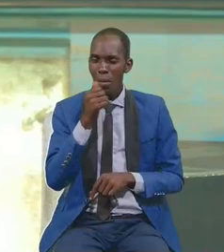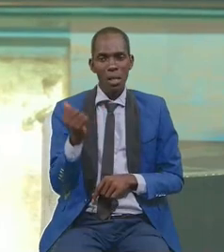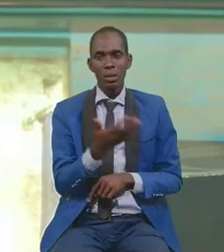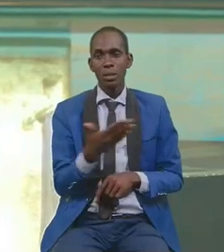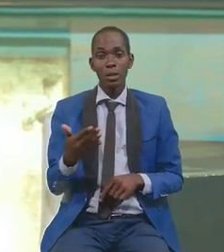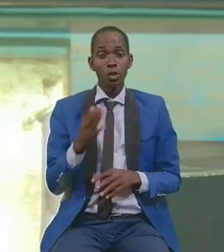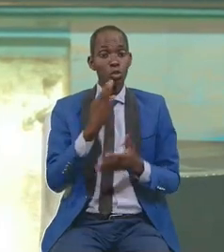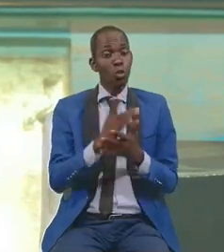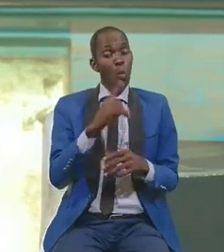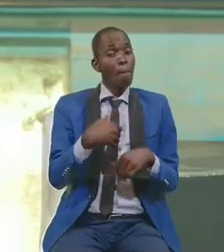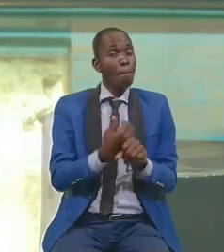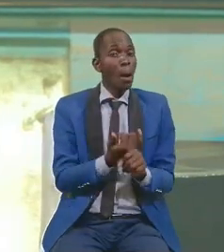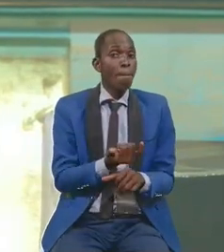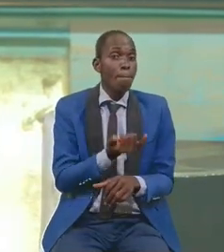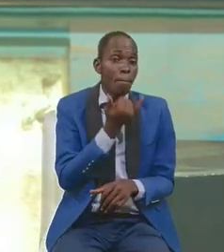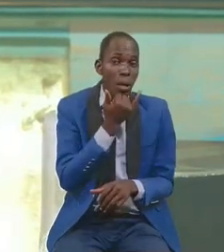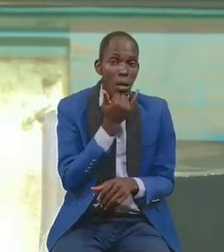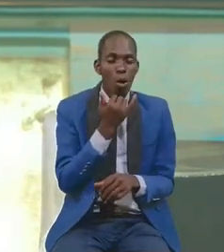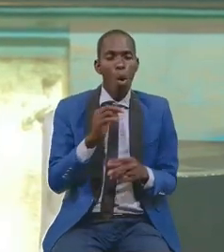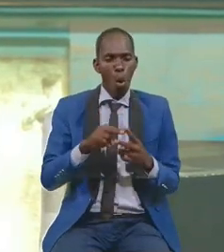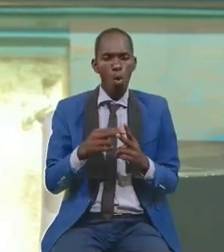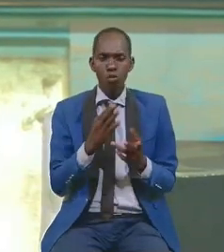supporter. Quelqu'un a fait quelque chose par